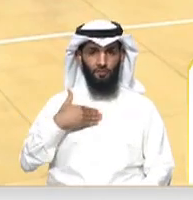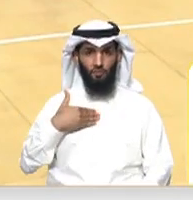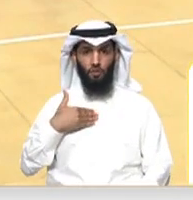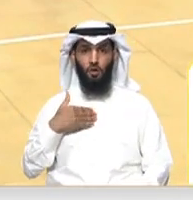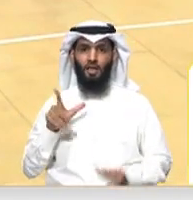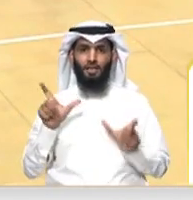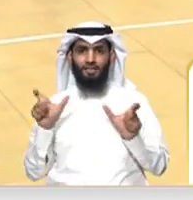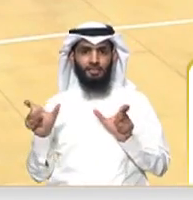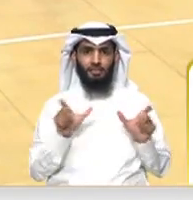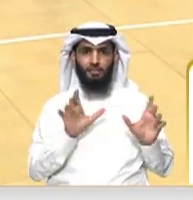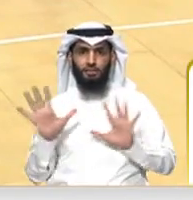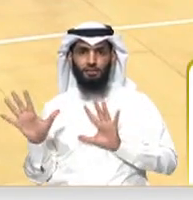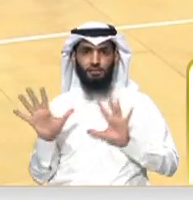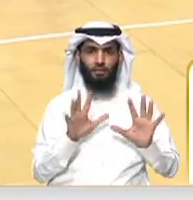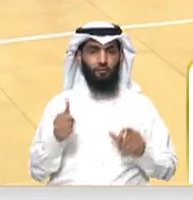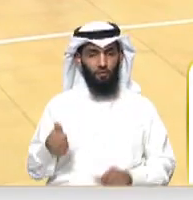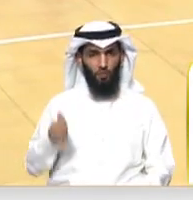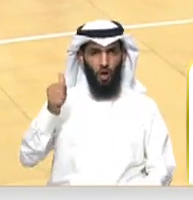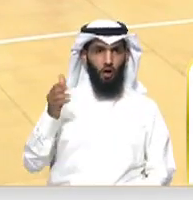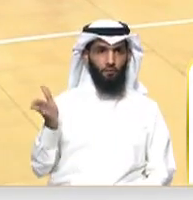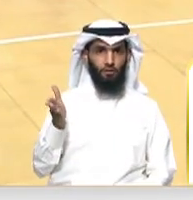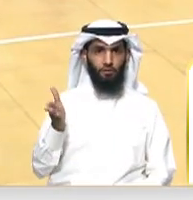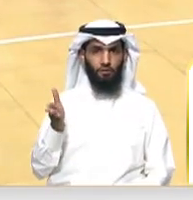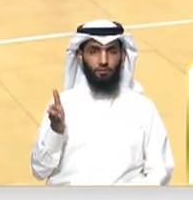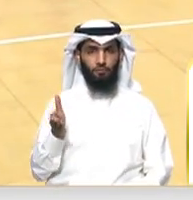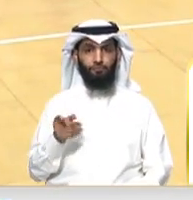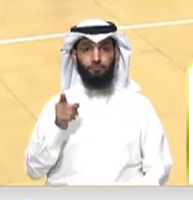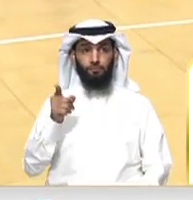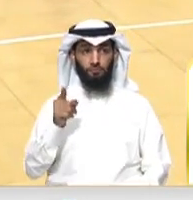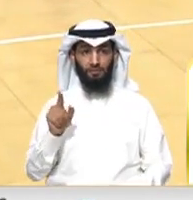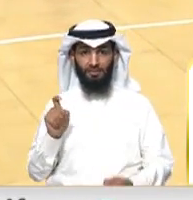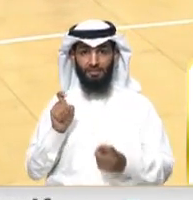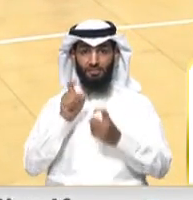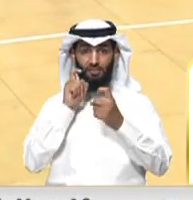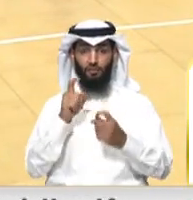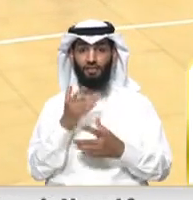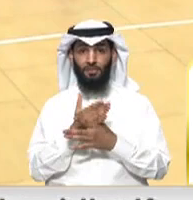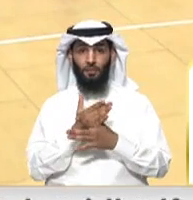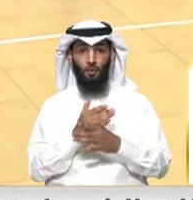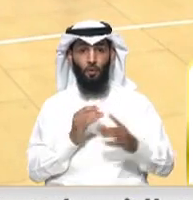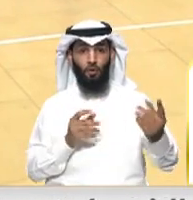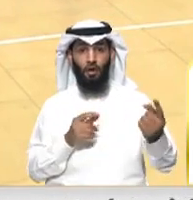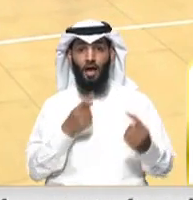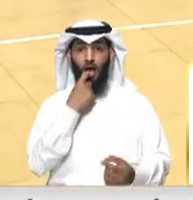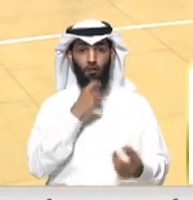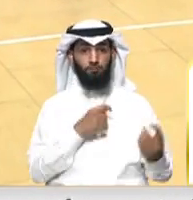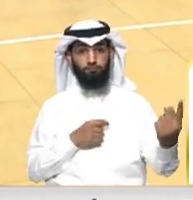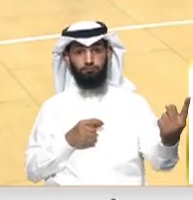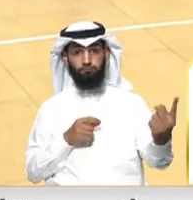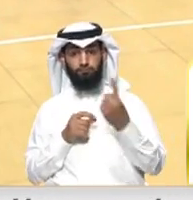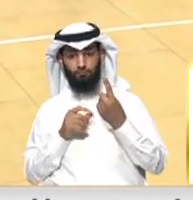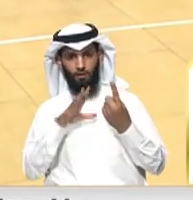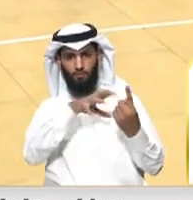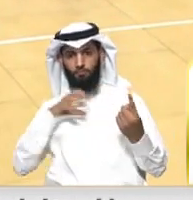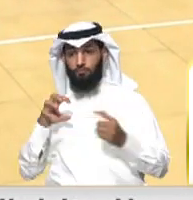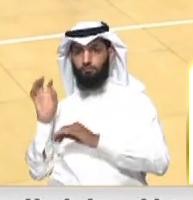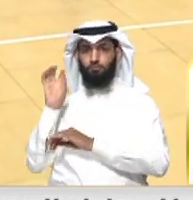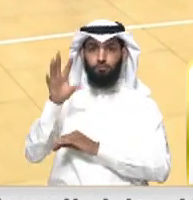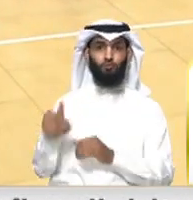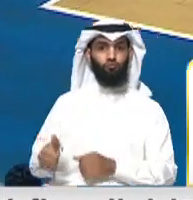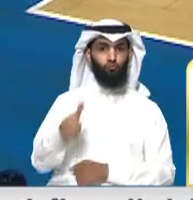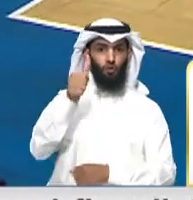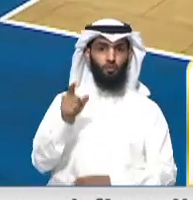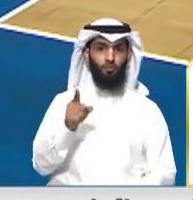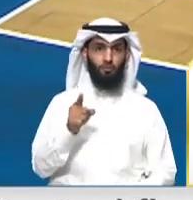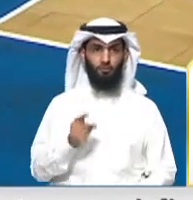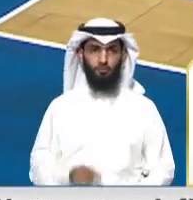أكثر، وترجمنا الهجوم يعني بعد كل ترانزيشن احنا نقطع الكره منهم، وهذا اللي خلصنا، يعني هذا الطريقه اللي خلصنا فيها الجيم